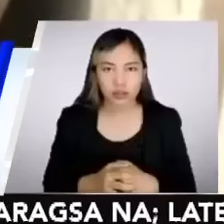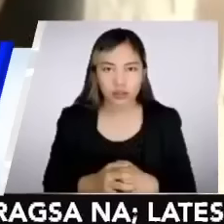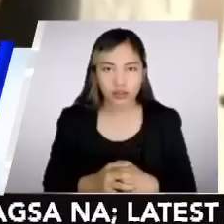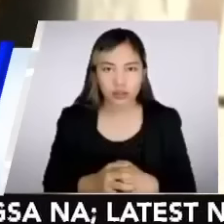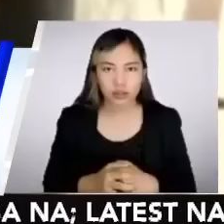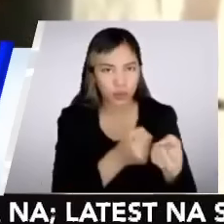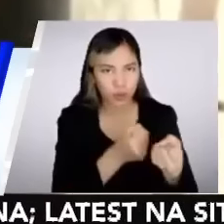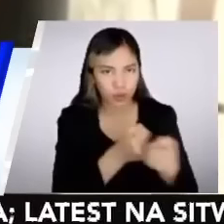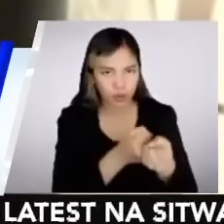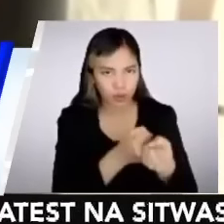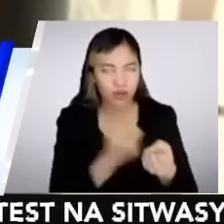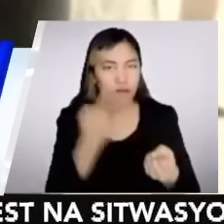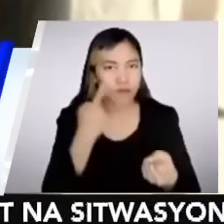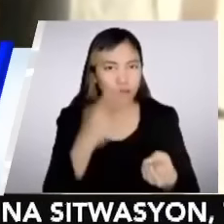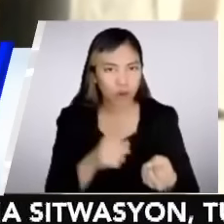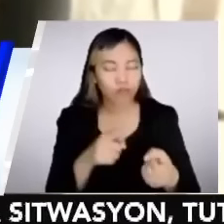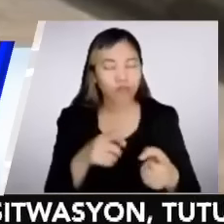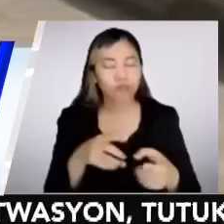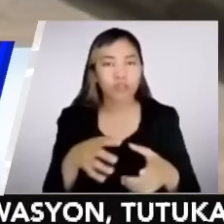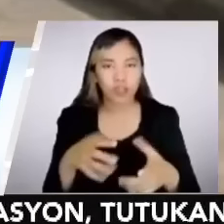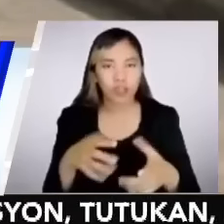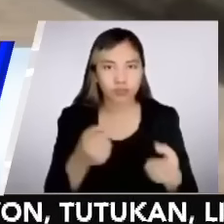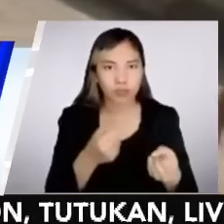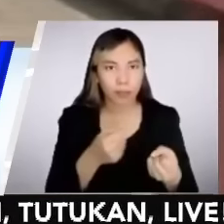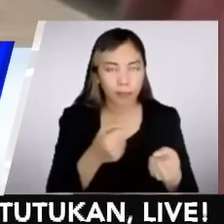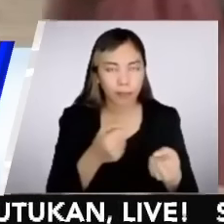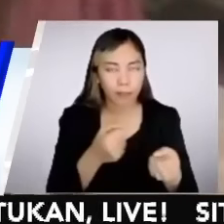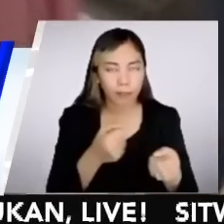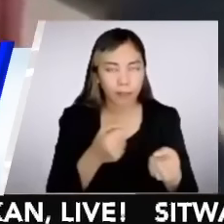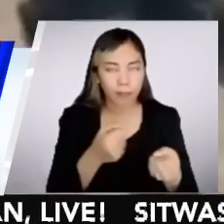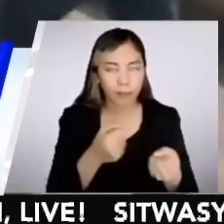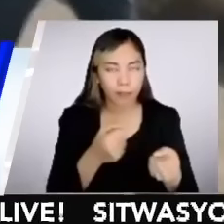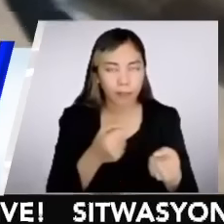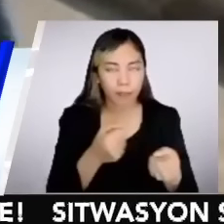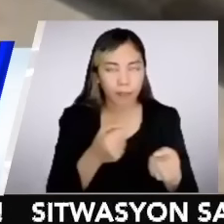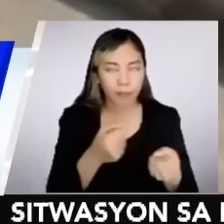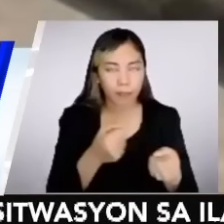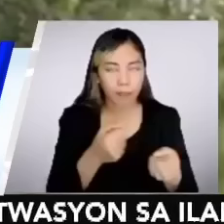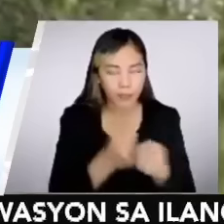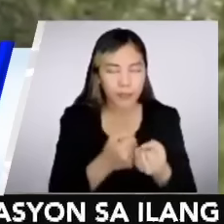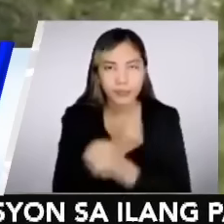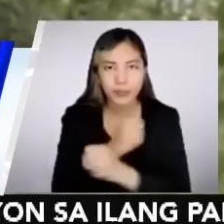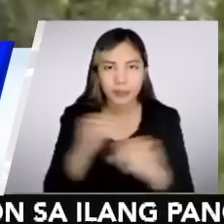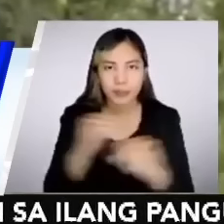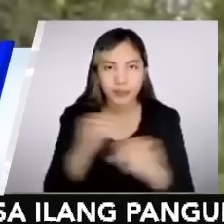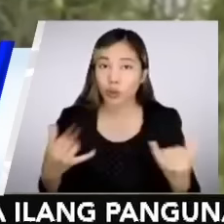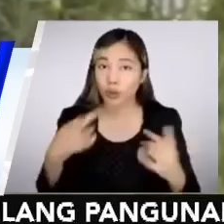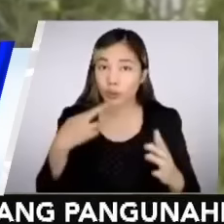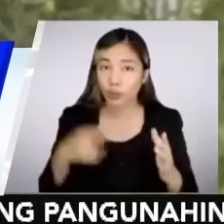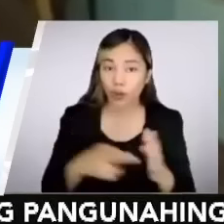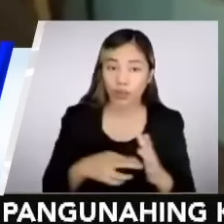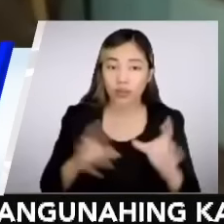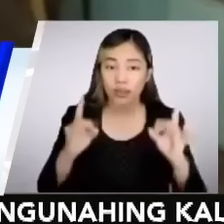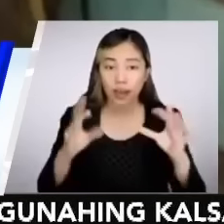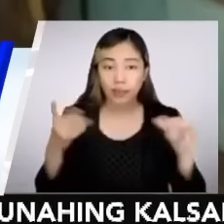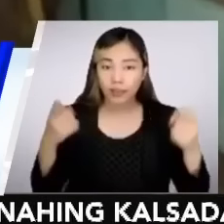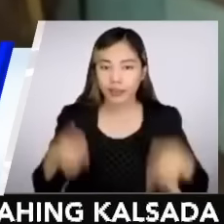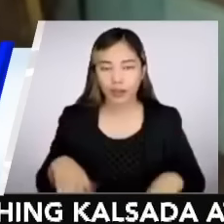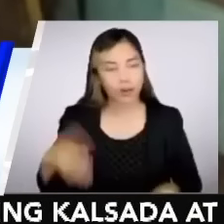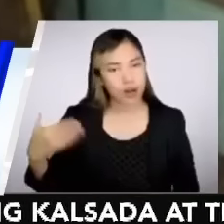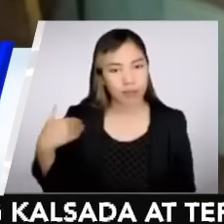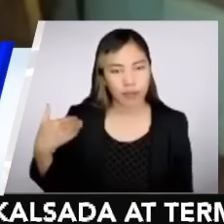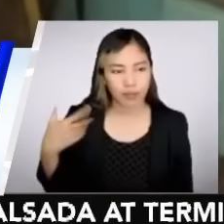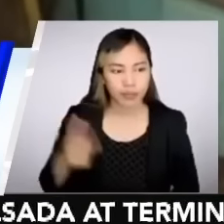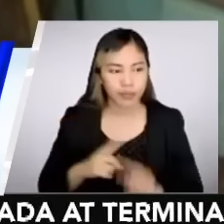tao. Sa ngayon, wala pang naitatalang mga untoward incident dito sa sementeryo maliban na lamang sa mga nakumpiskang dalawang sharp objects,